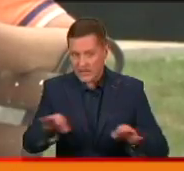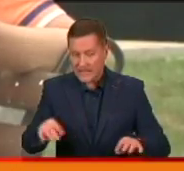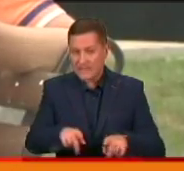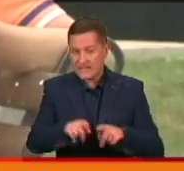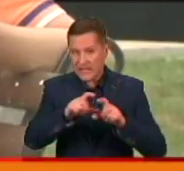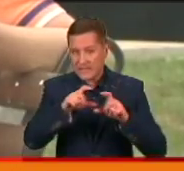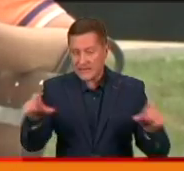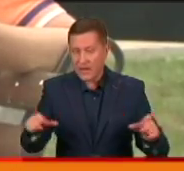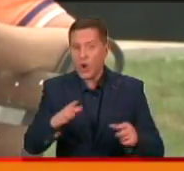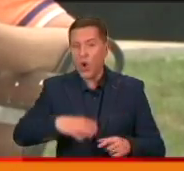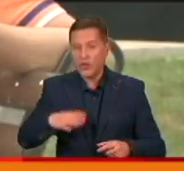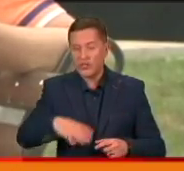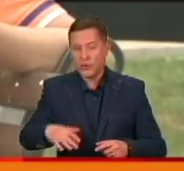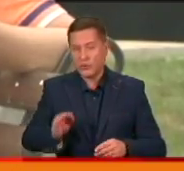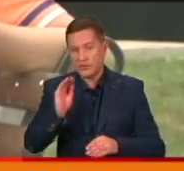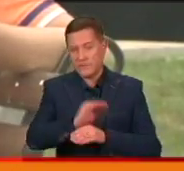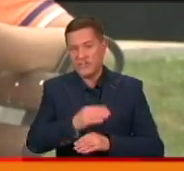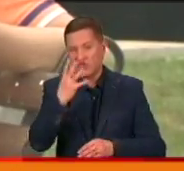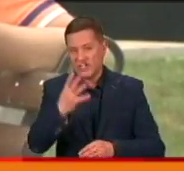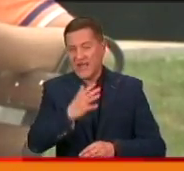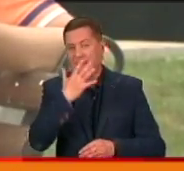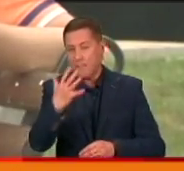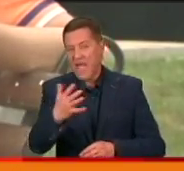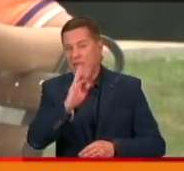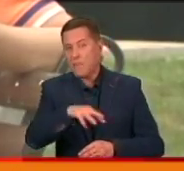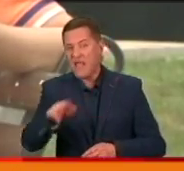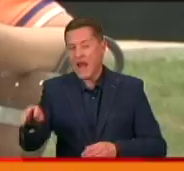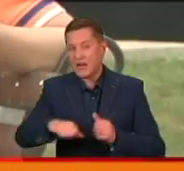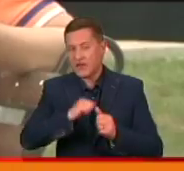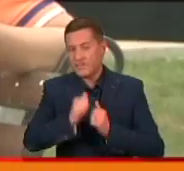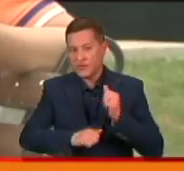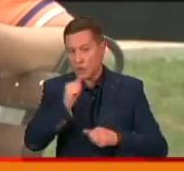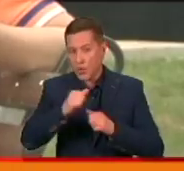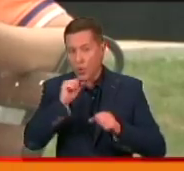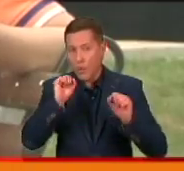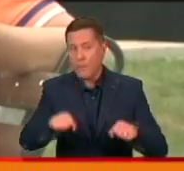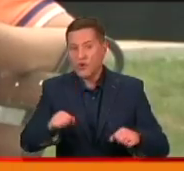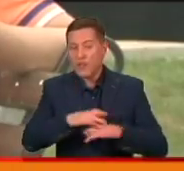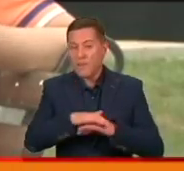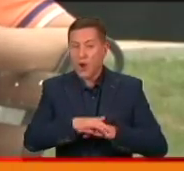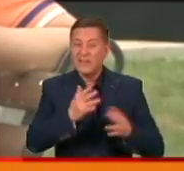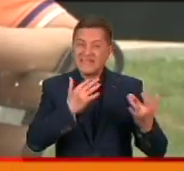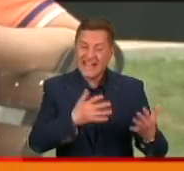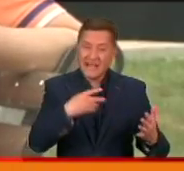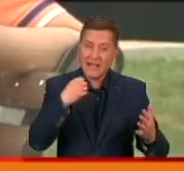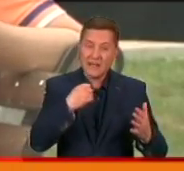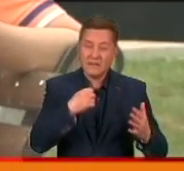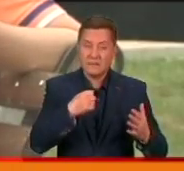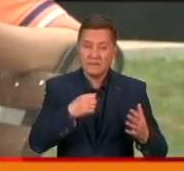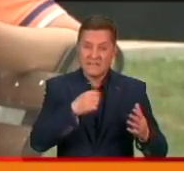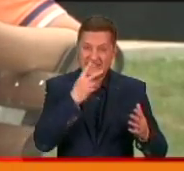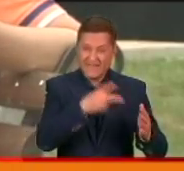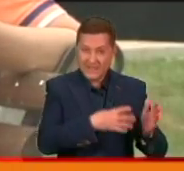очікується за різними підрахунками експертними, 4-5 мільярдів щороку. Тобто можете порахувати, скільки з 2009 по сьогодні, це